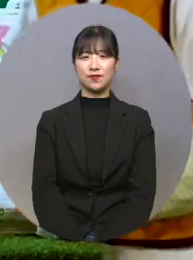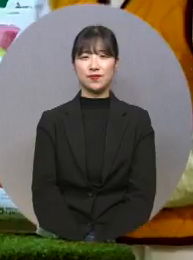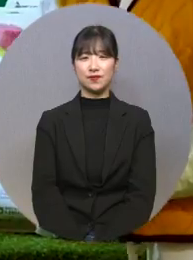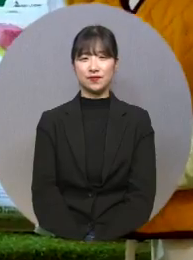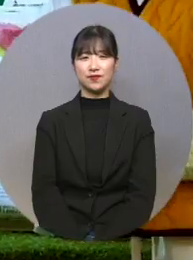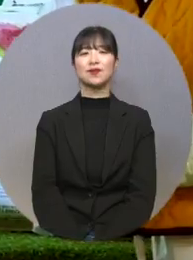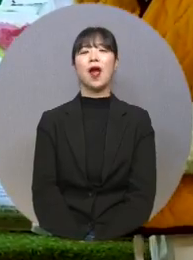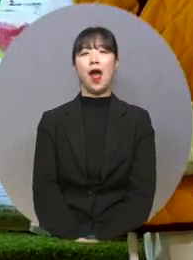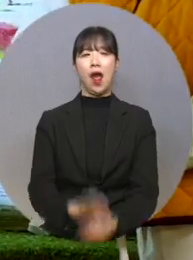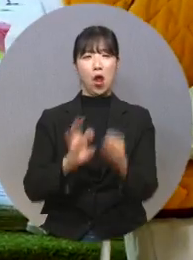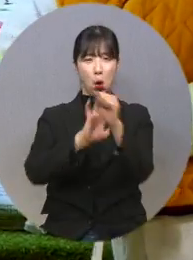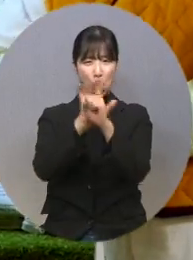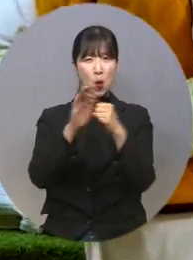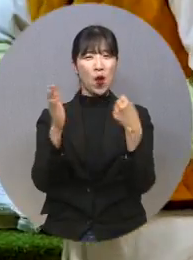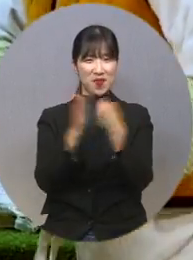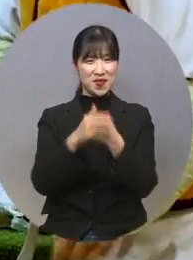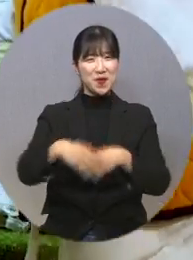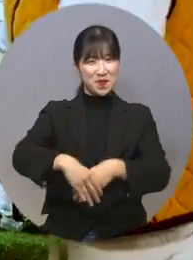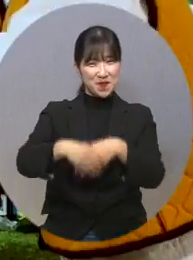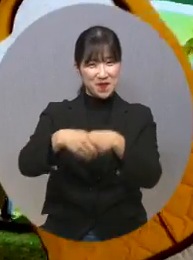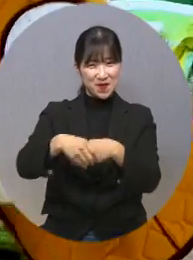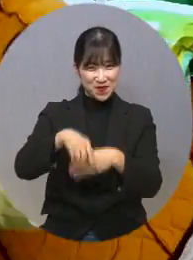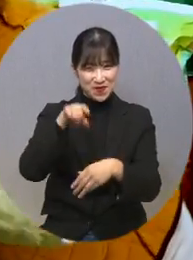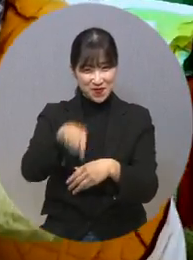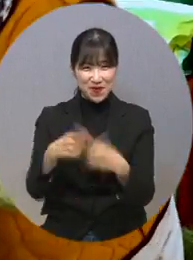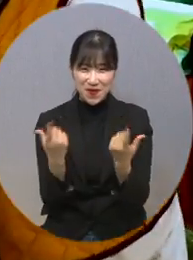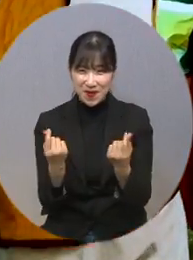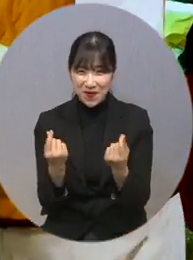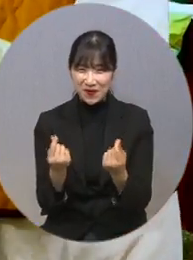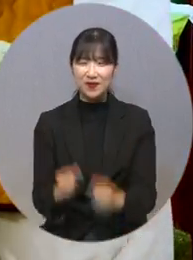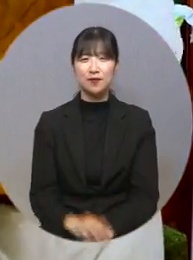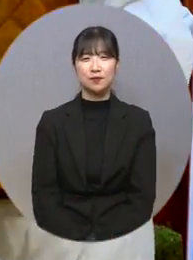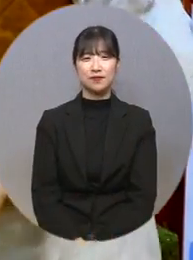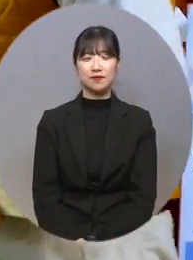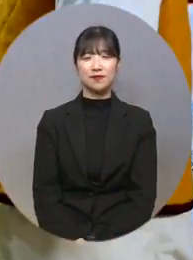코로나 시대에는 이렇게 코로나 시대.